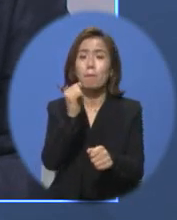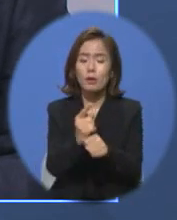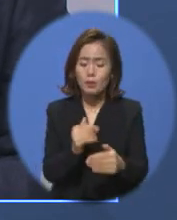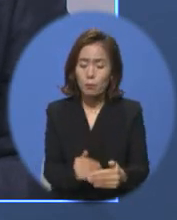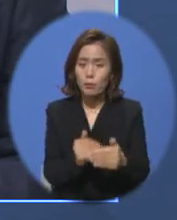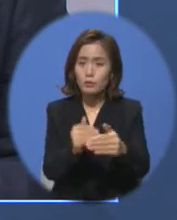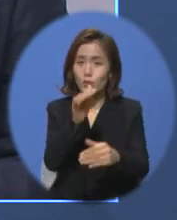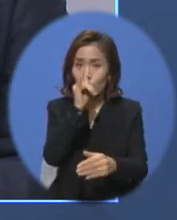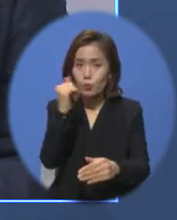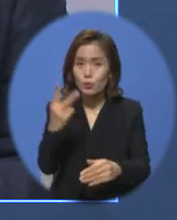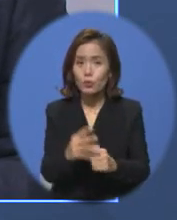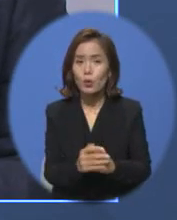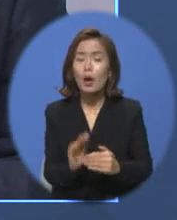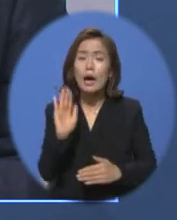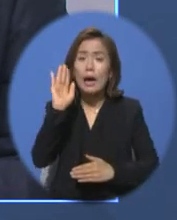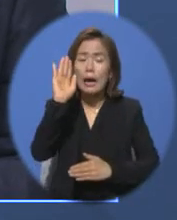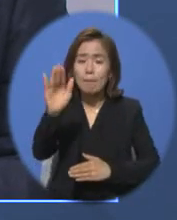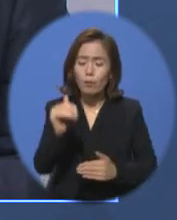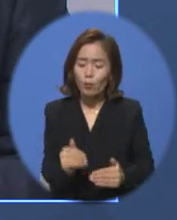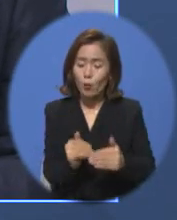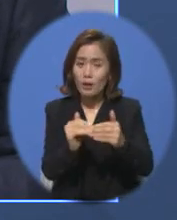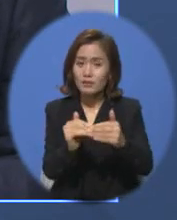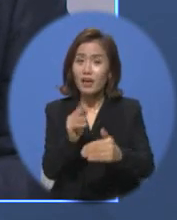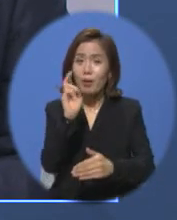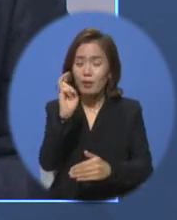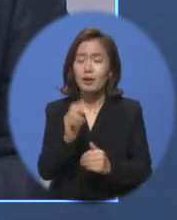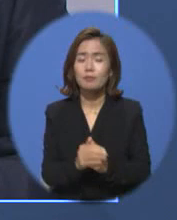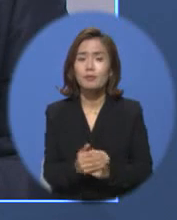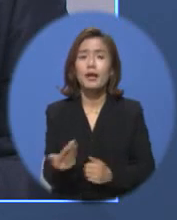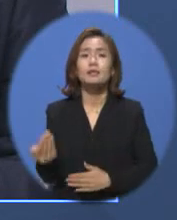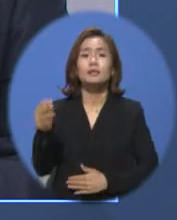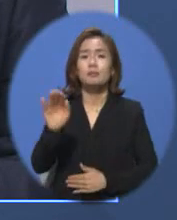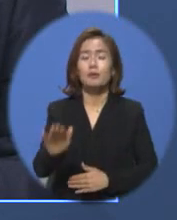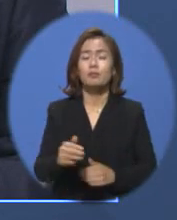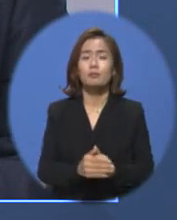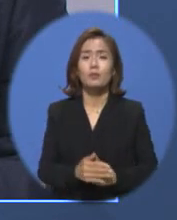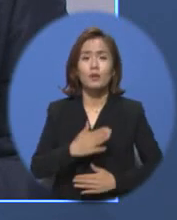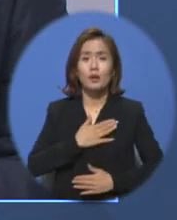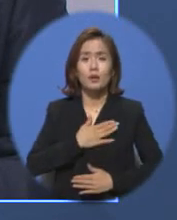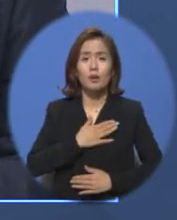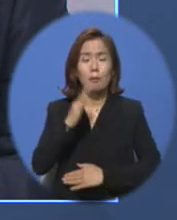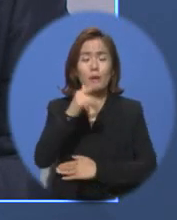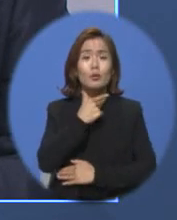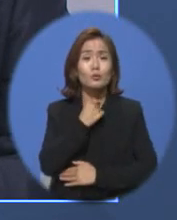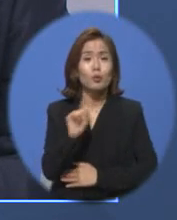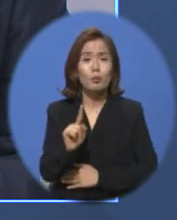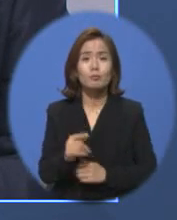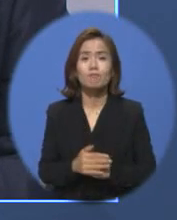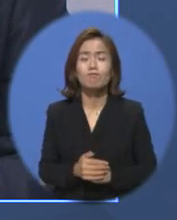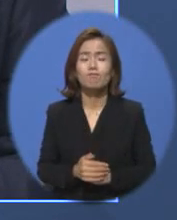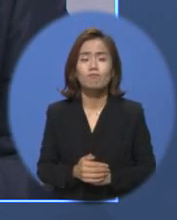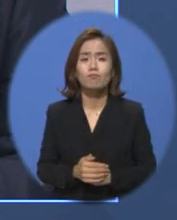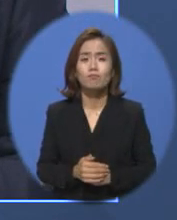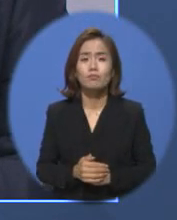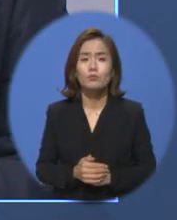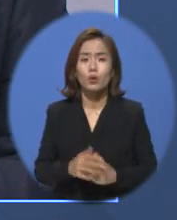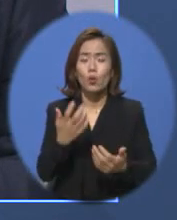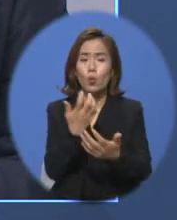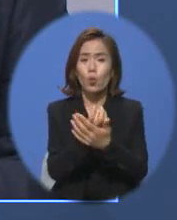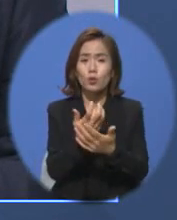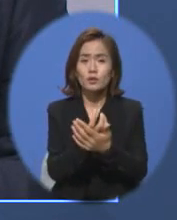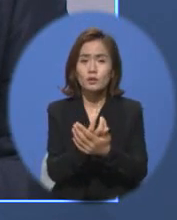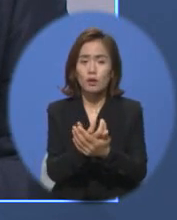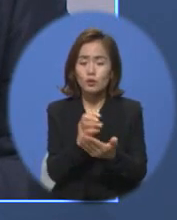기타사항들은 진행중이거나절차가남아있을수있지만, 우리가제기하는핵심은 지원